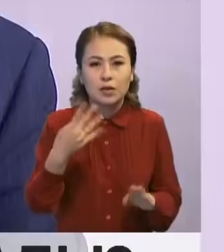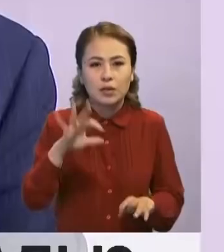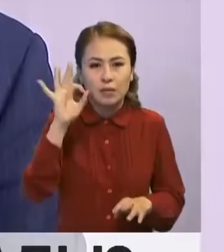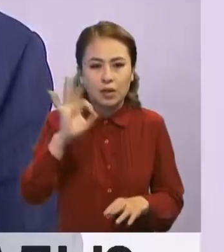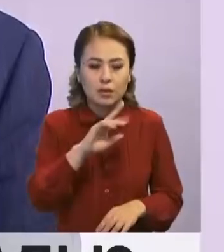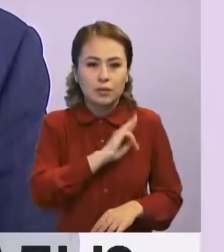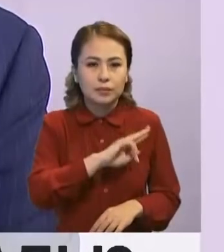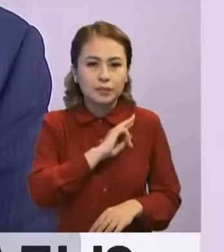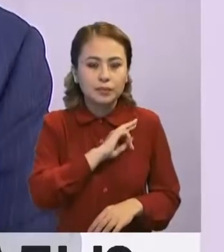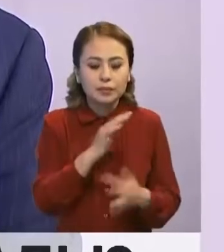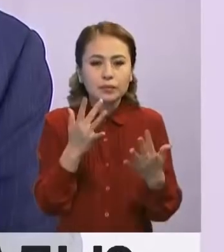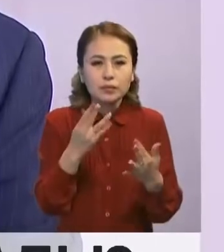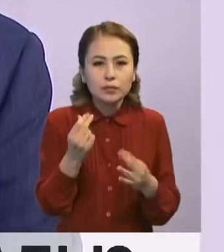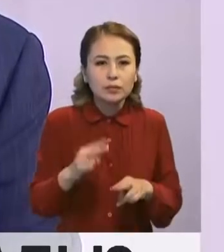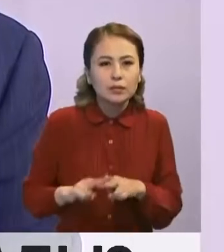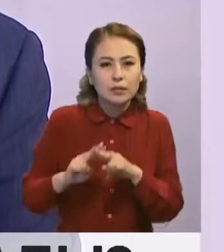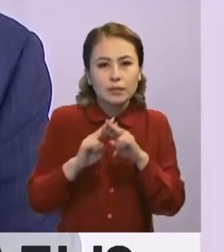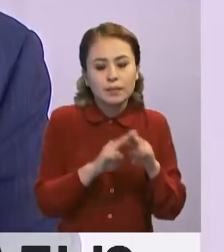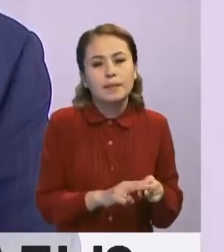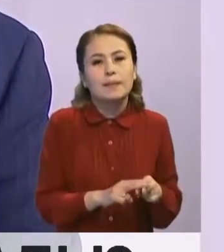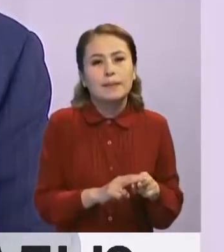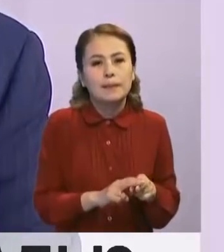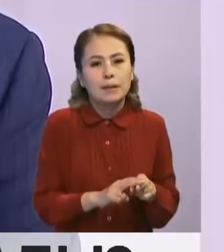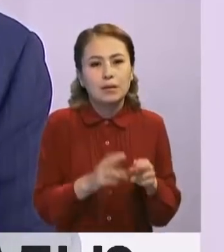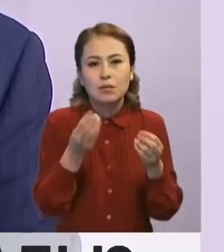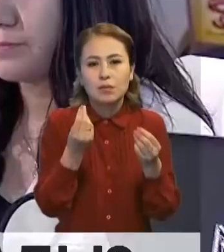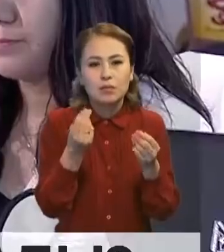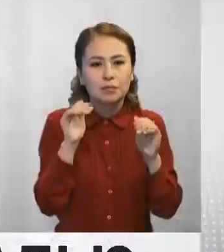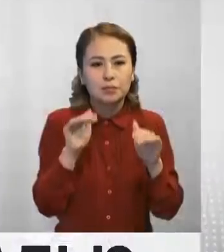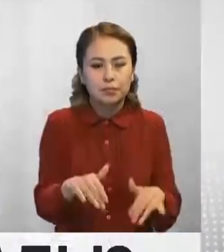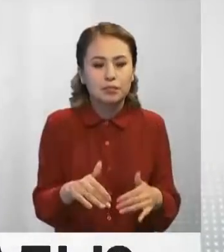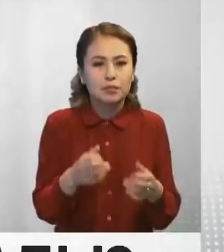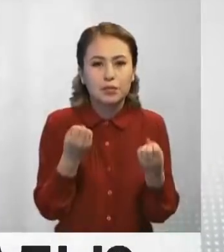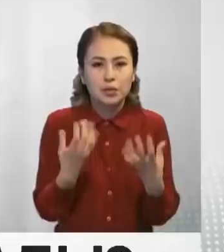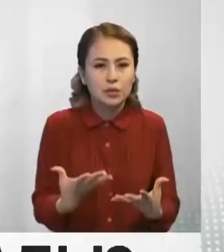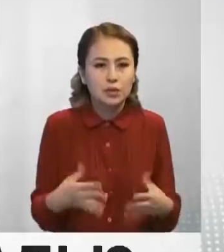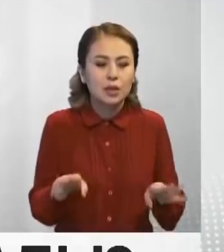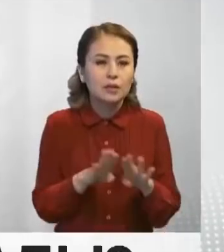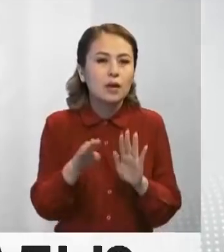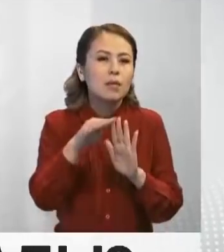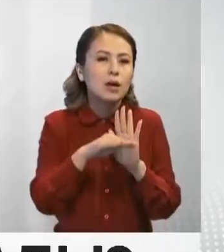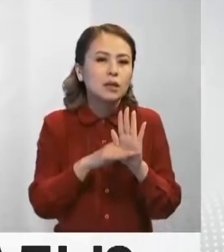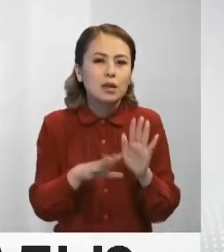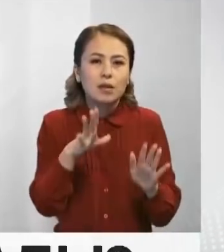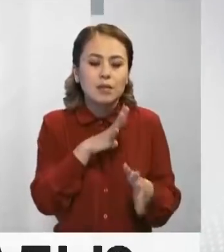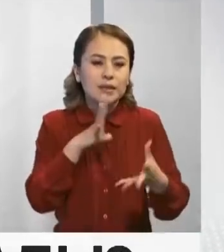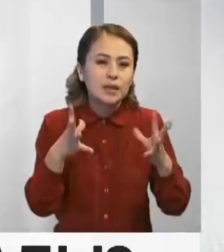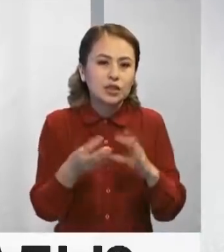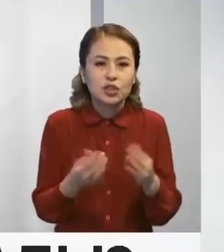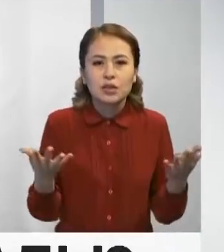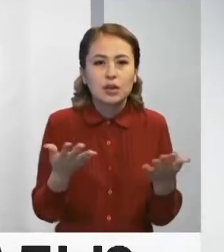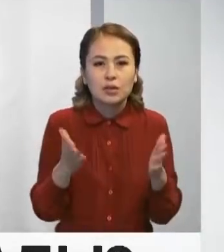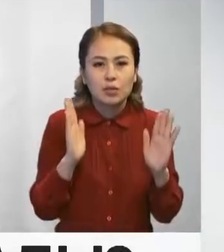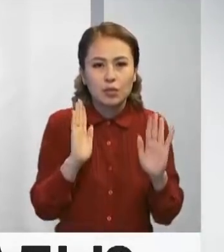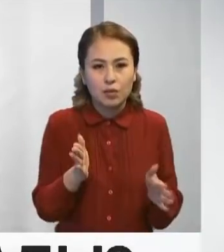жасайды. Ол деген қаншама бөлінген қаржының жайға кеткенін де анықтайды деген сөз. Сонымен бағдарламаның нәтижесі қандай